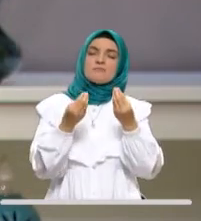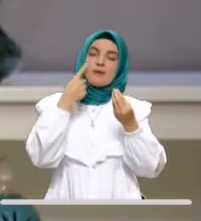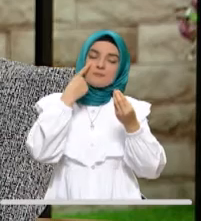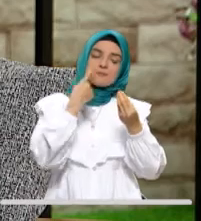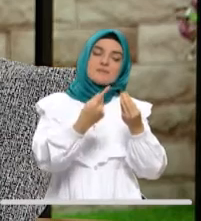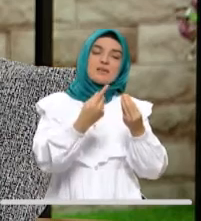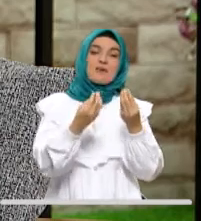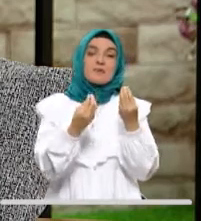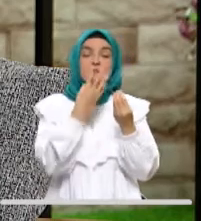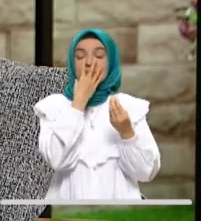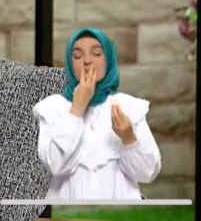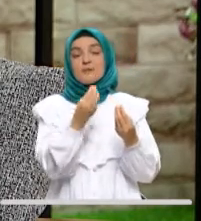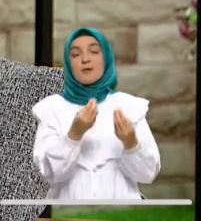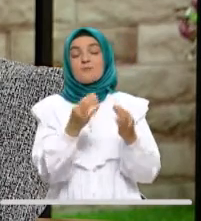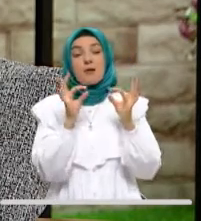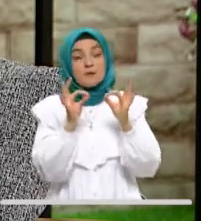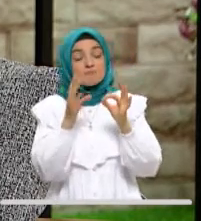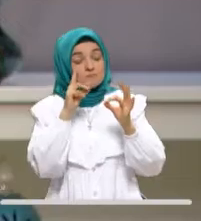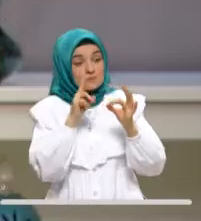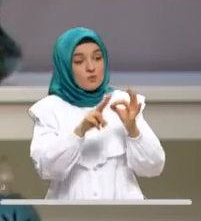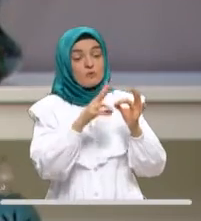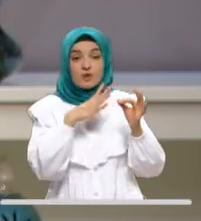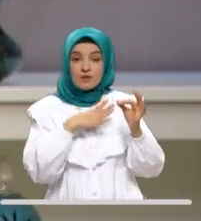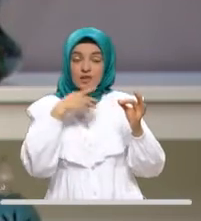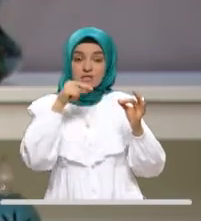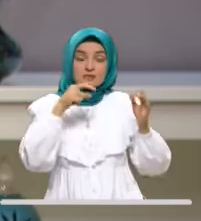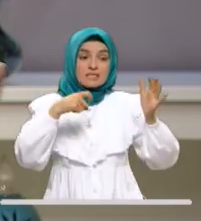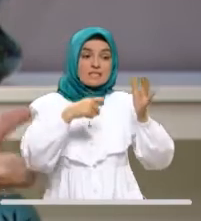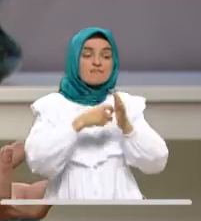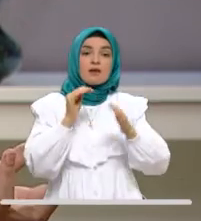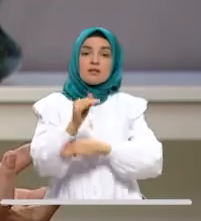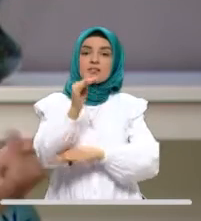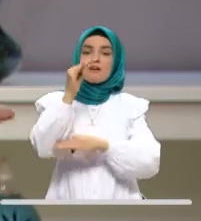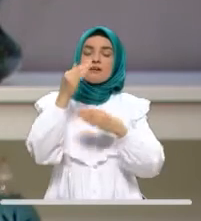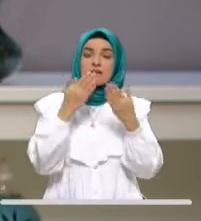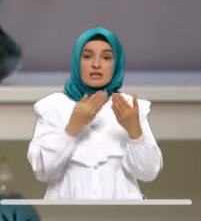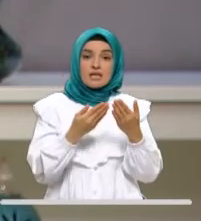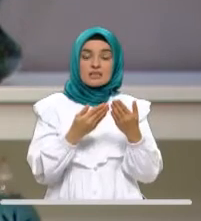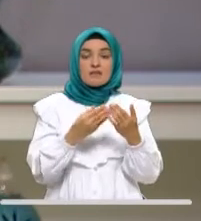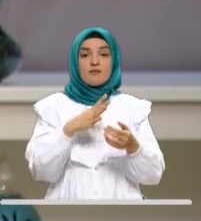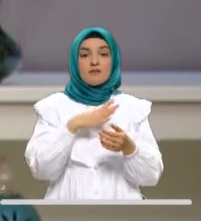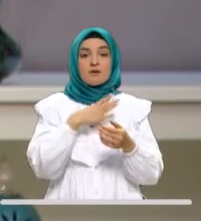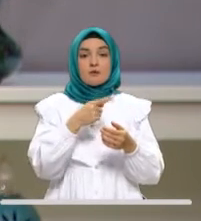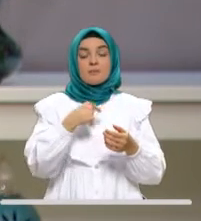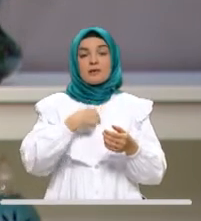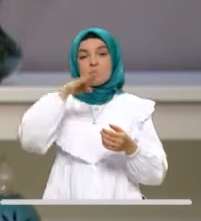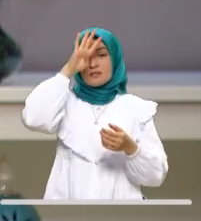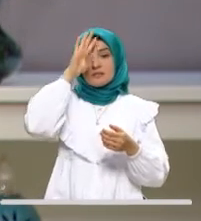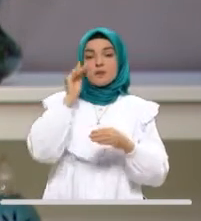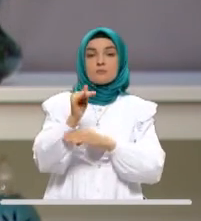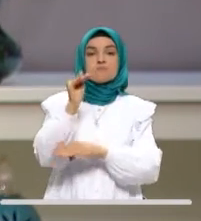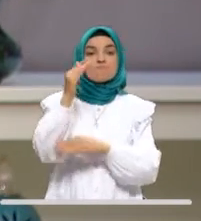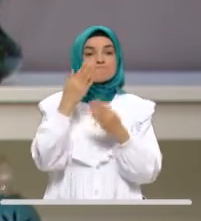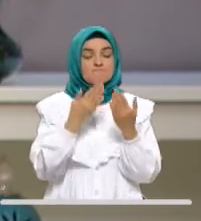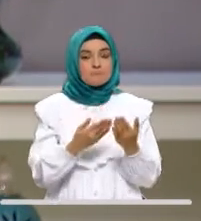bakıyorsunuz. Hala görüyoruz değil mi? Hala görüyoruz. İsimleriyle yaşayan eserler evet. var. Ben İstanbul'da ikamet ediyordum buraya gelmeden önce.